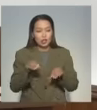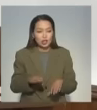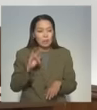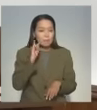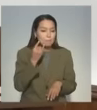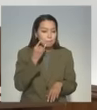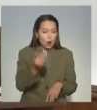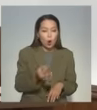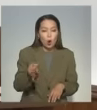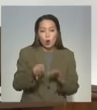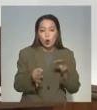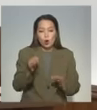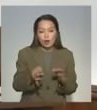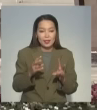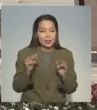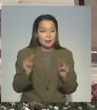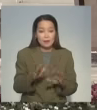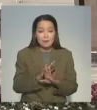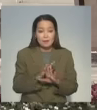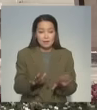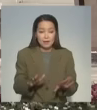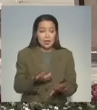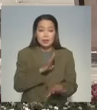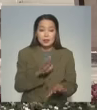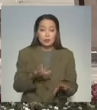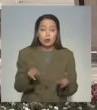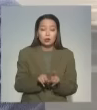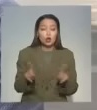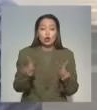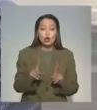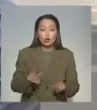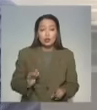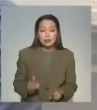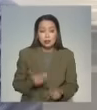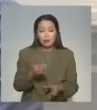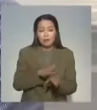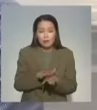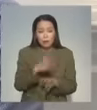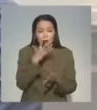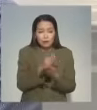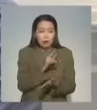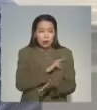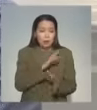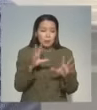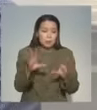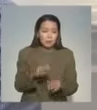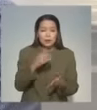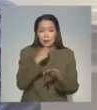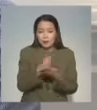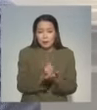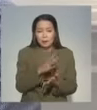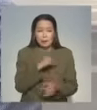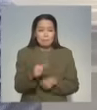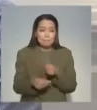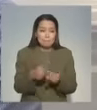Павлодарского областного суда несправедливым. Не бывает такого, что подрядчик, выполнив всю работу, мы подтвердили все